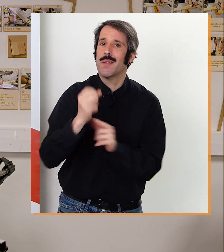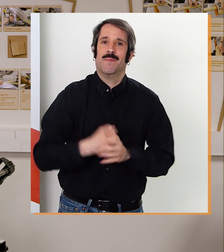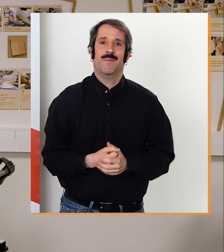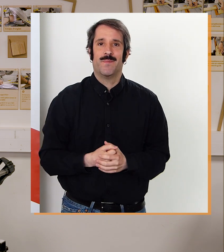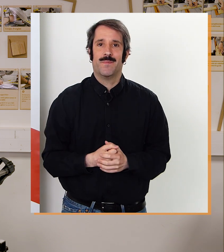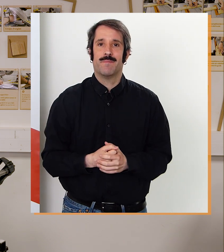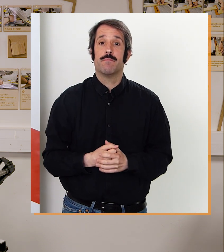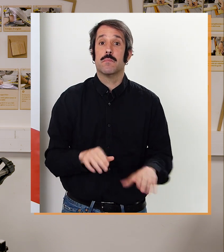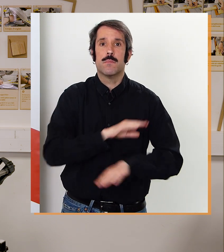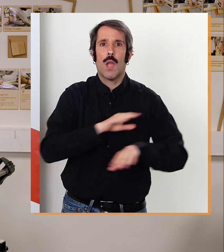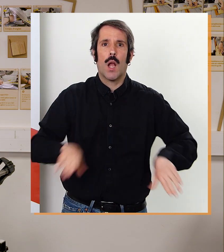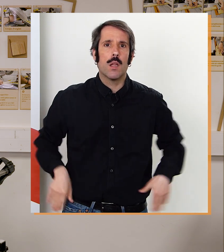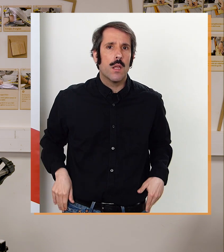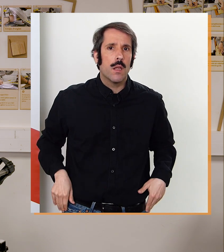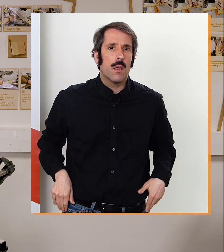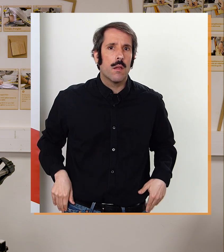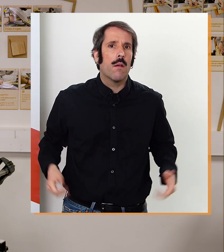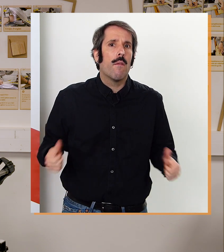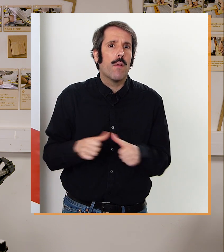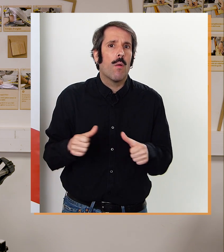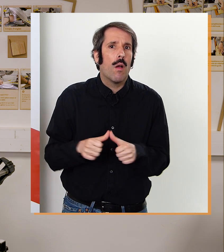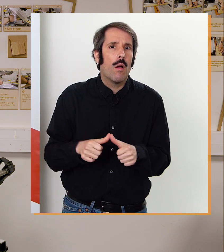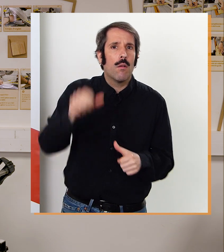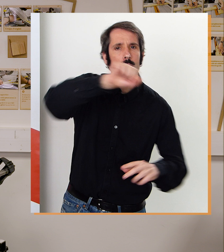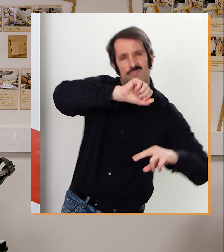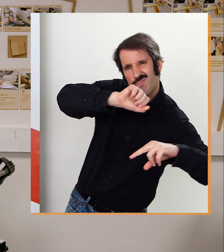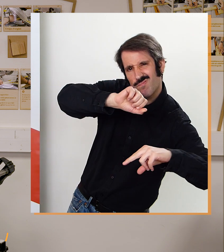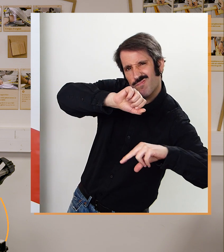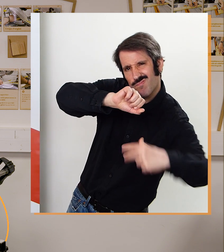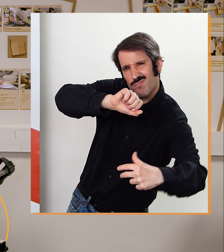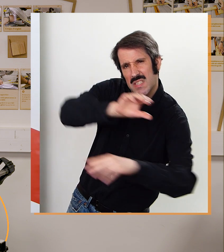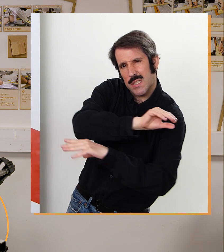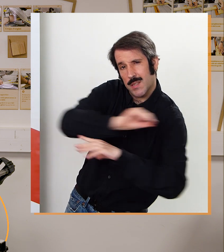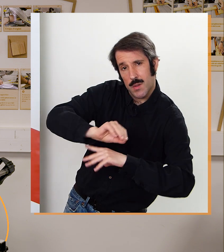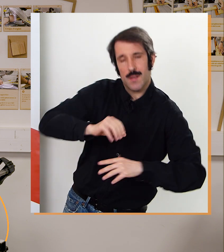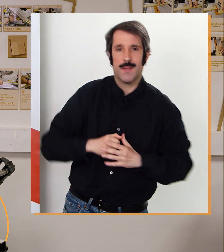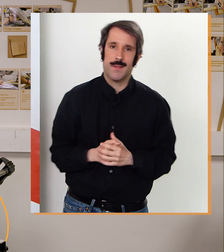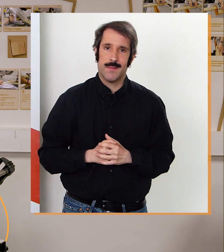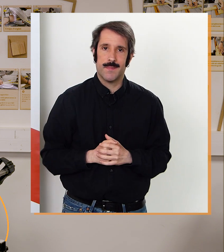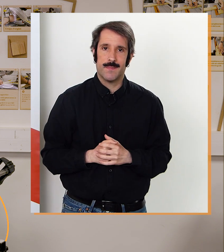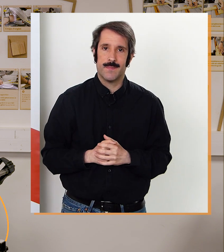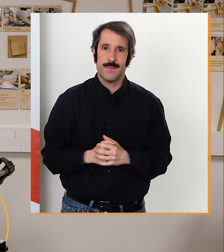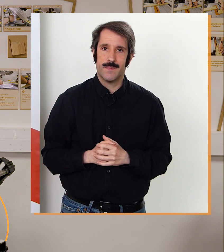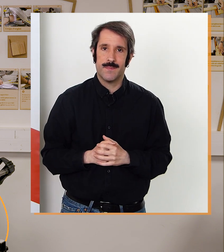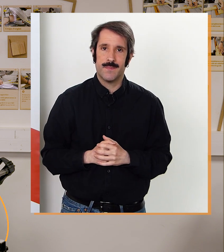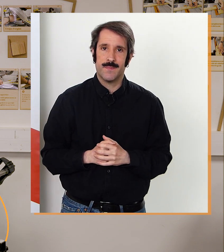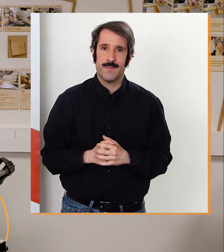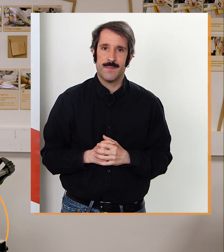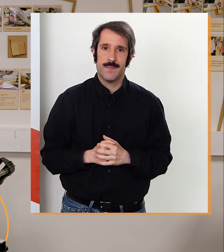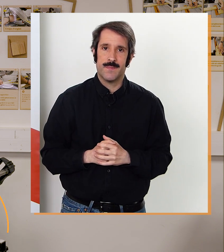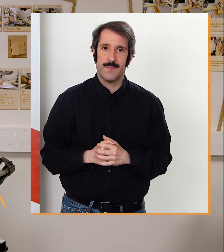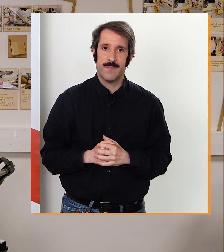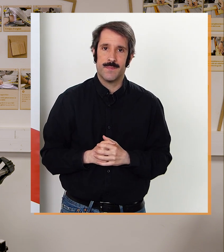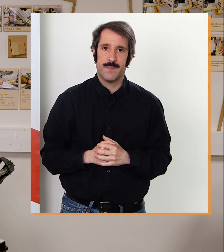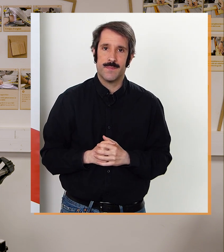degrés. Et enfin, pour sécuriser le pointage, on va serrer la molette qui est à l'arrière.